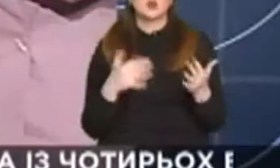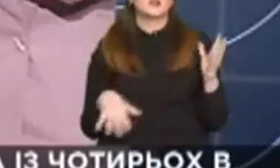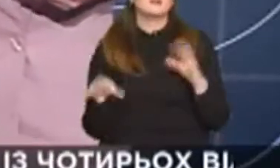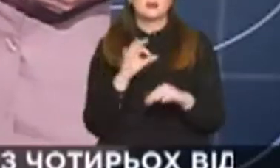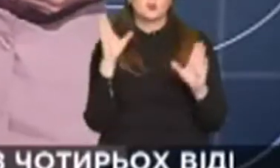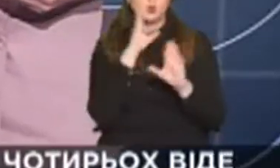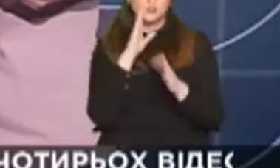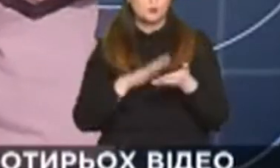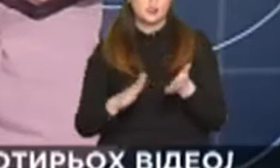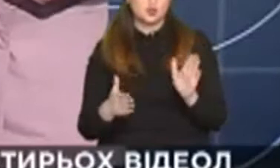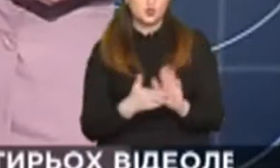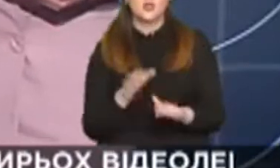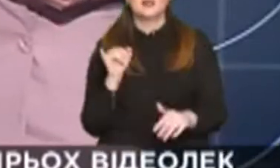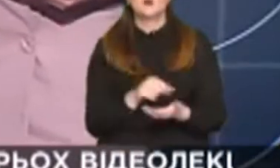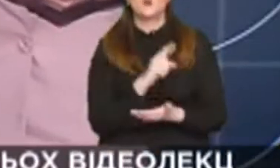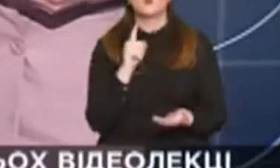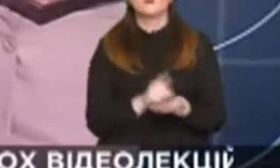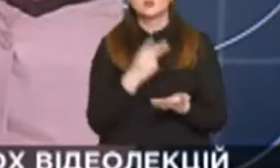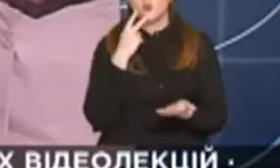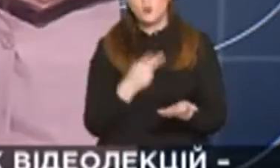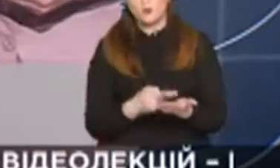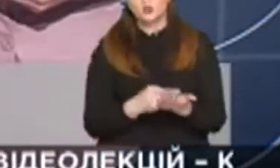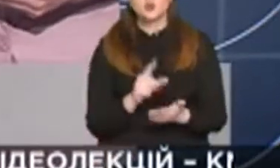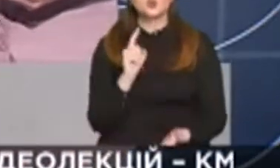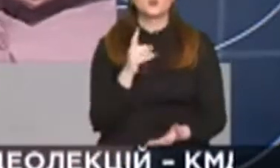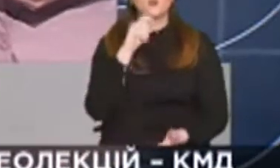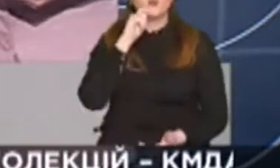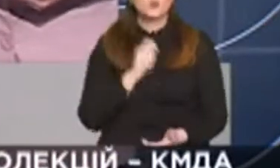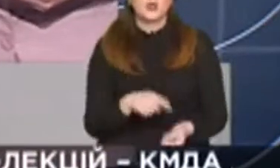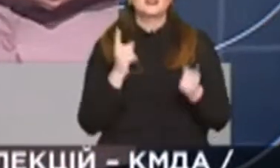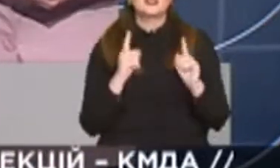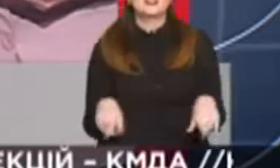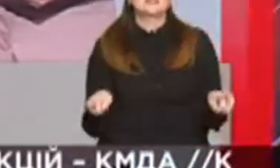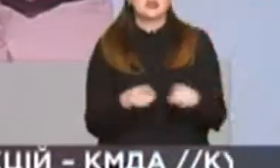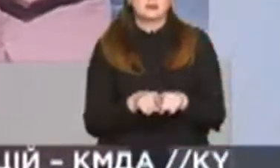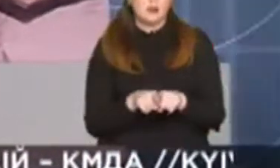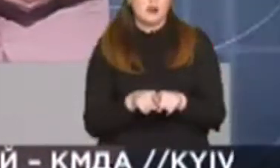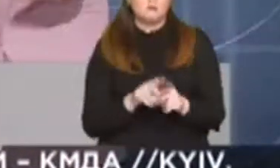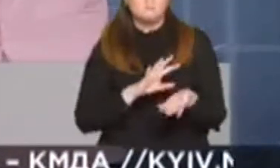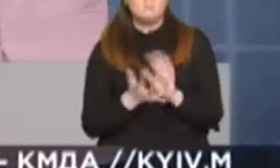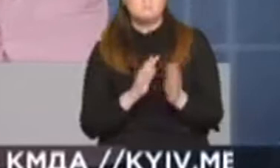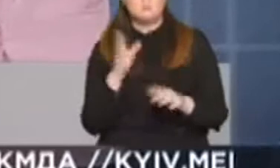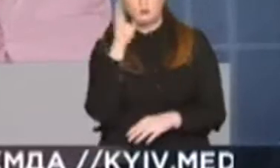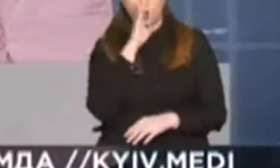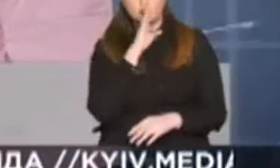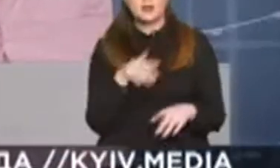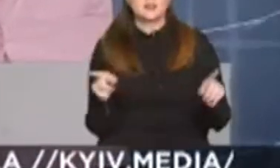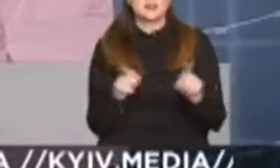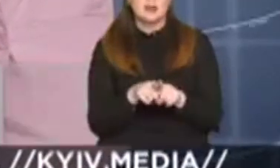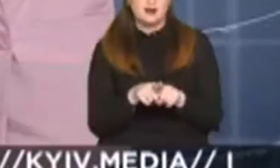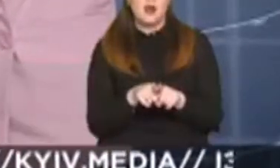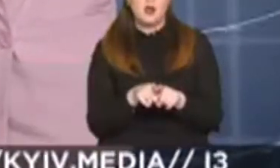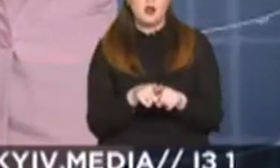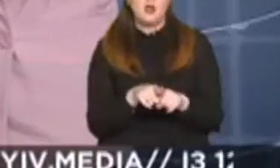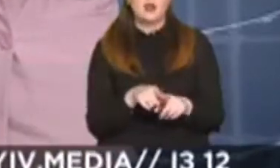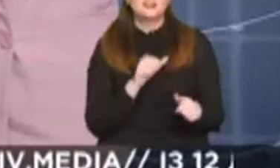про синоптичну ситуацію і обов'язково покажу, чому ж в Україні дійсно така строката погода. Але саме така строкатість,